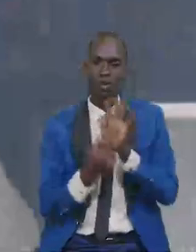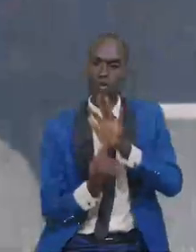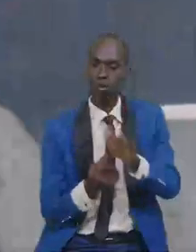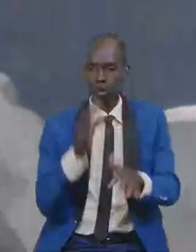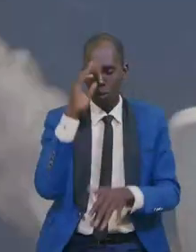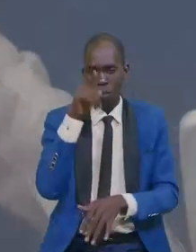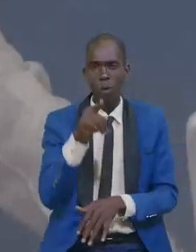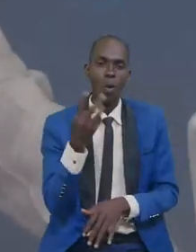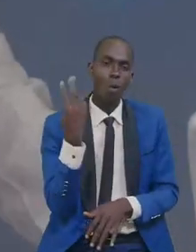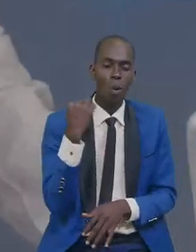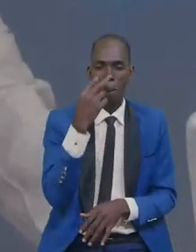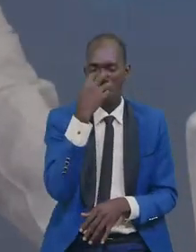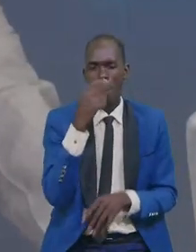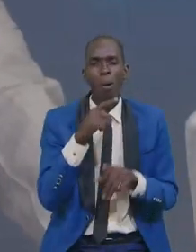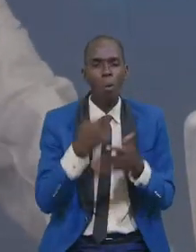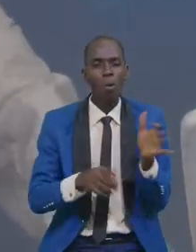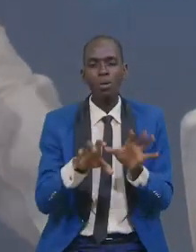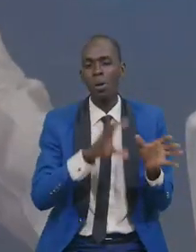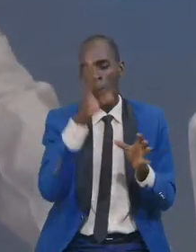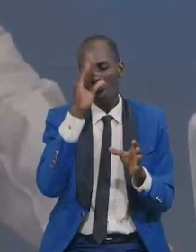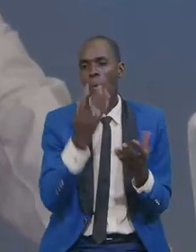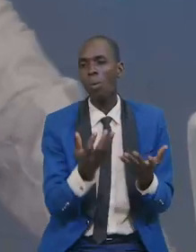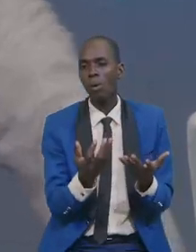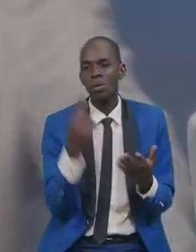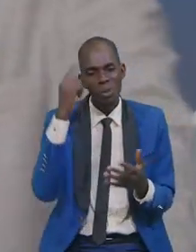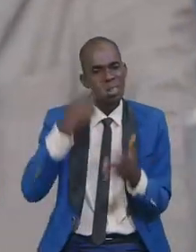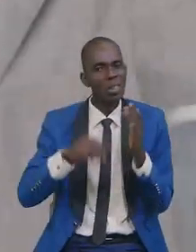ça. Qu'est-ce qu'il cherchait d'autre? Il voulait recouvrer la vue.